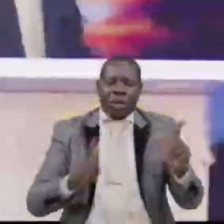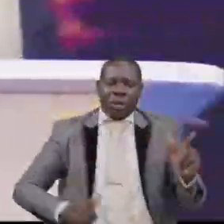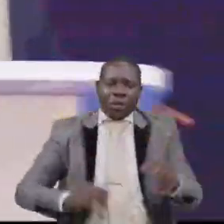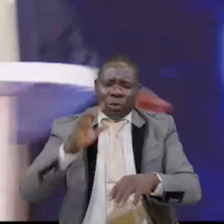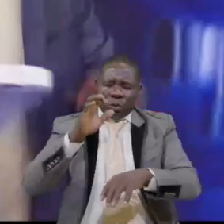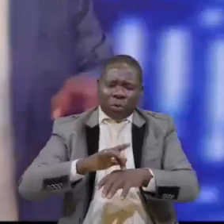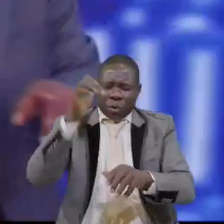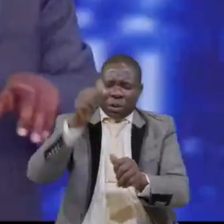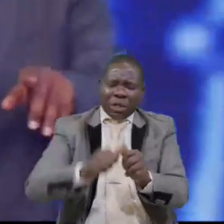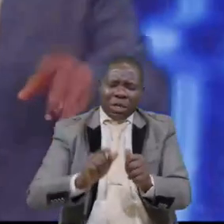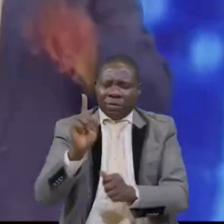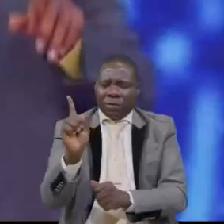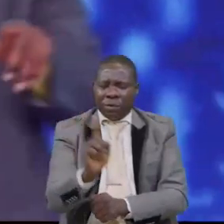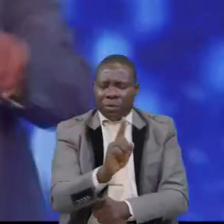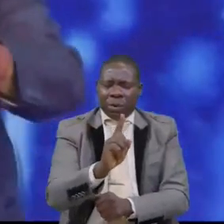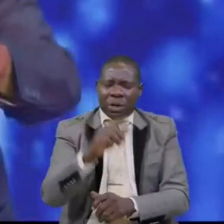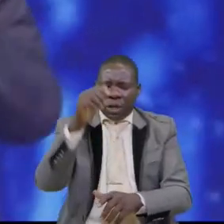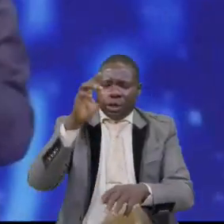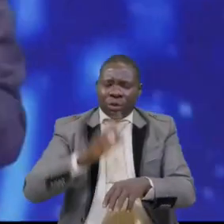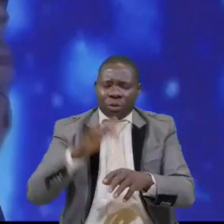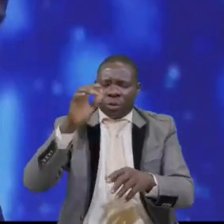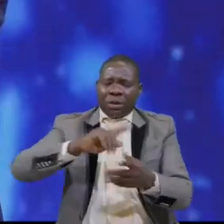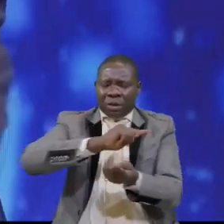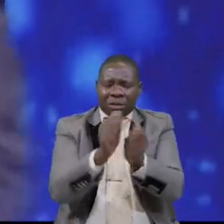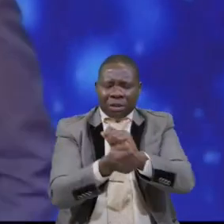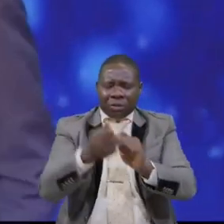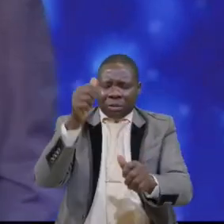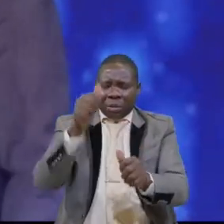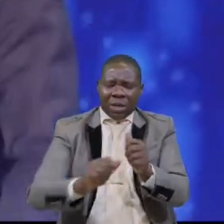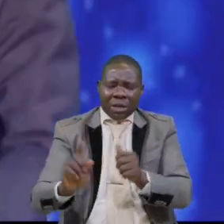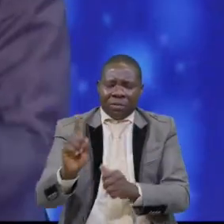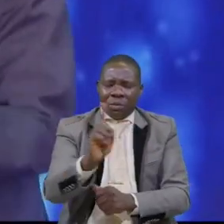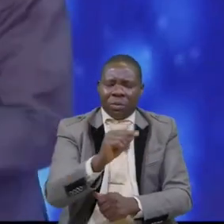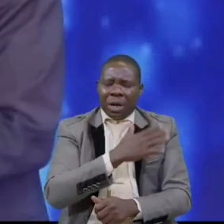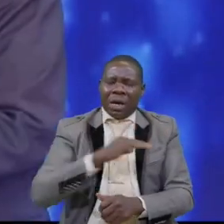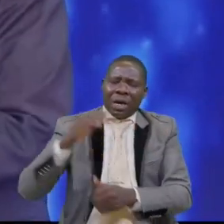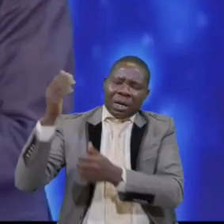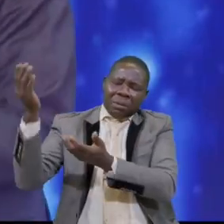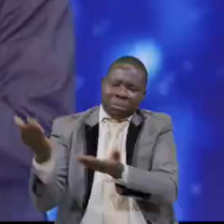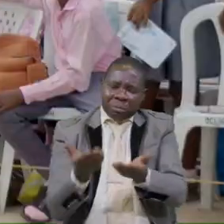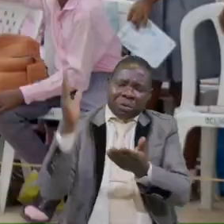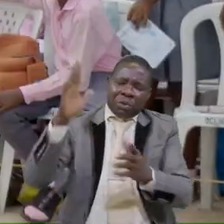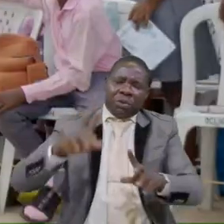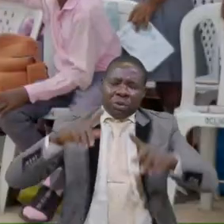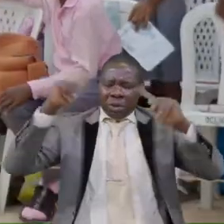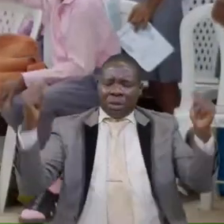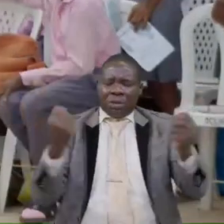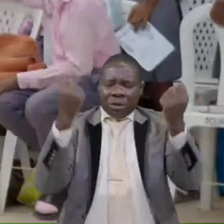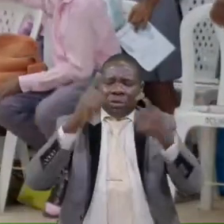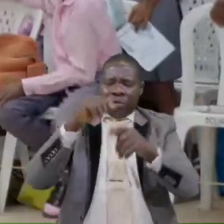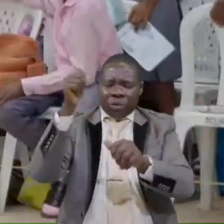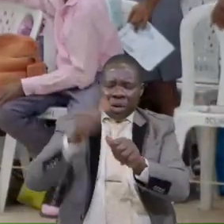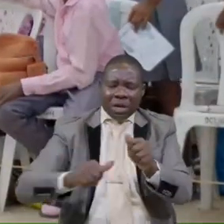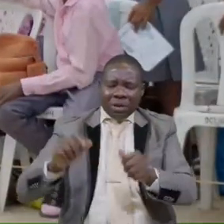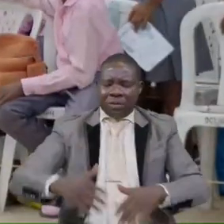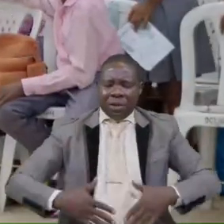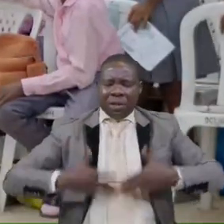nous, transforme chacun de nous, et amène ton triomphe dans chaque vie au nom de Jésus.